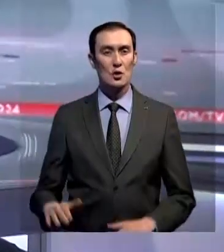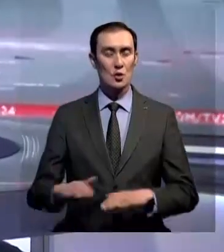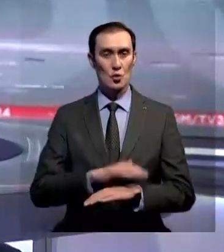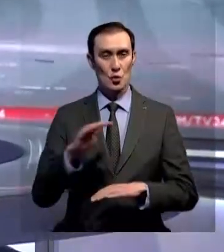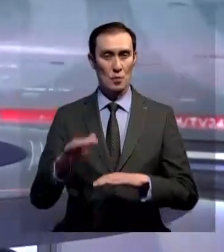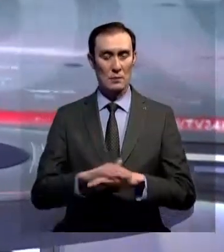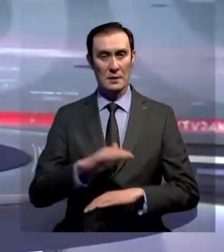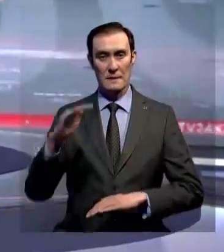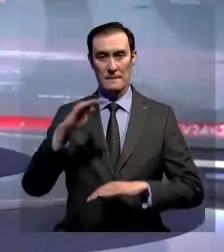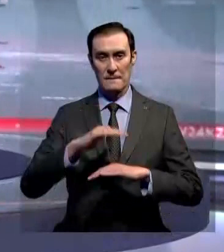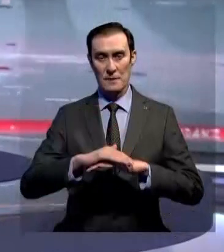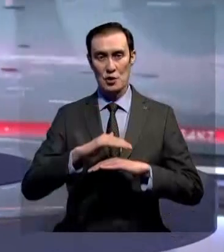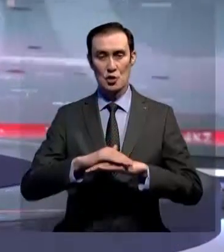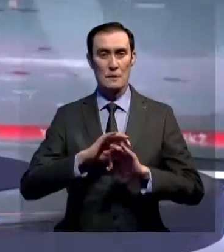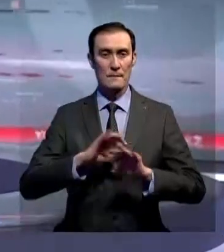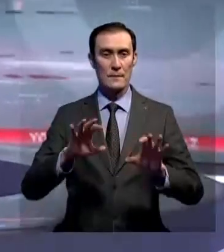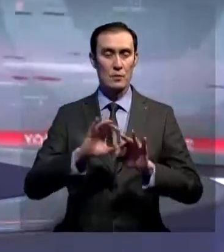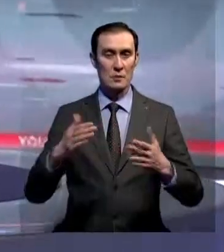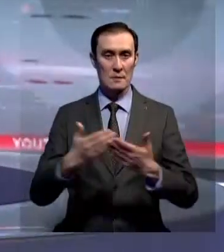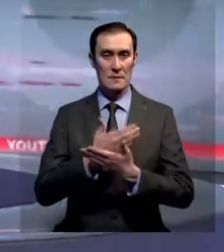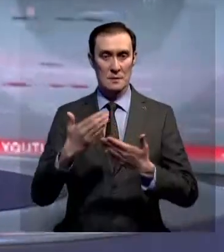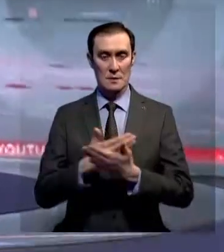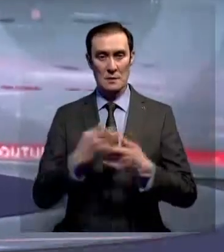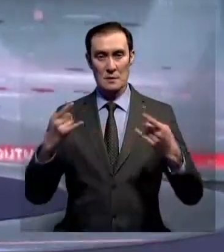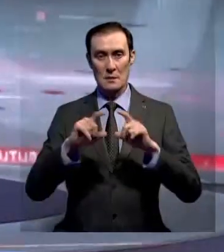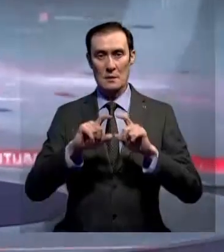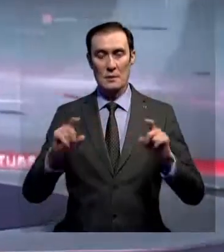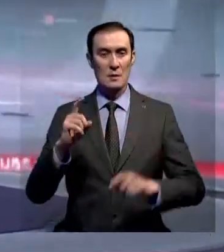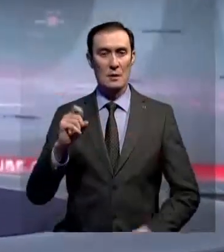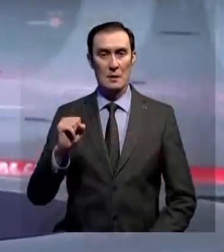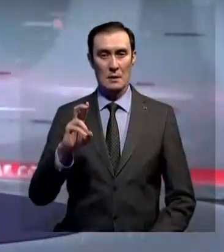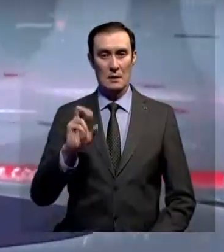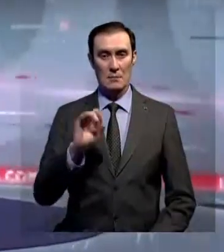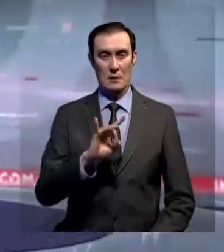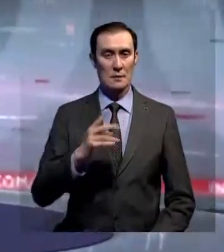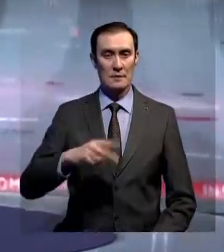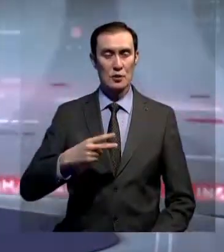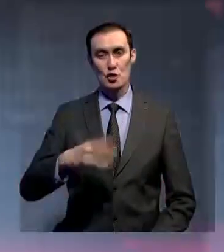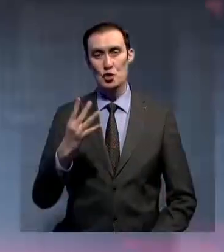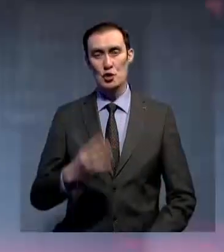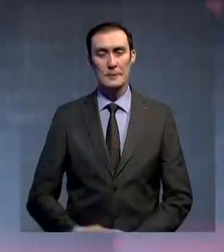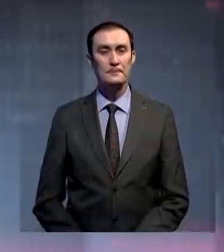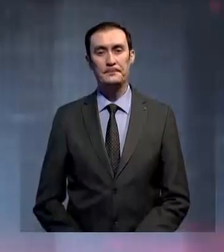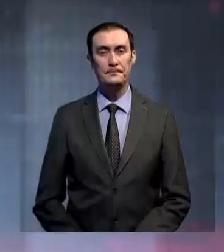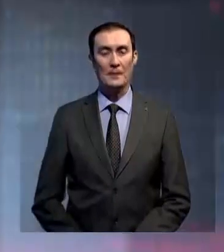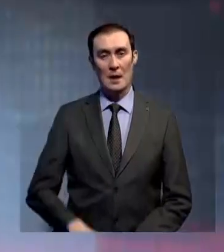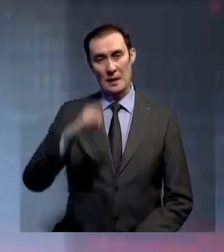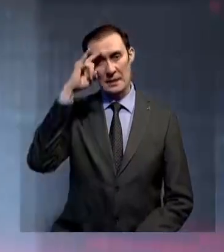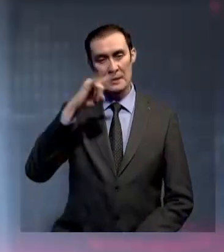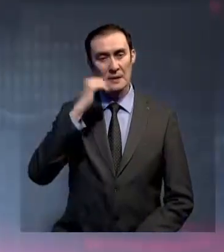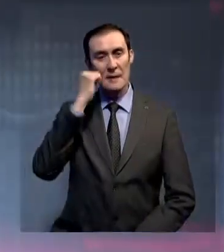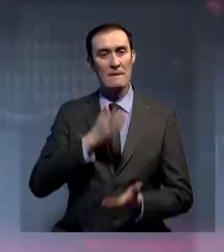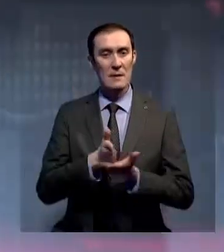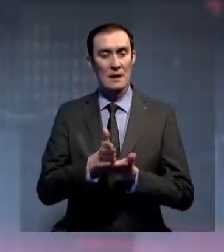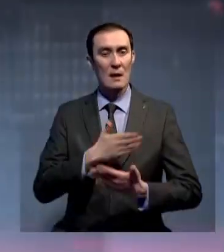Новости продолжают эфир канала Хабар 24. В студии работают Хасан Исраилов и Вера Захарчук. Здравствуйте. Казахстанские